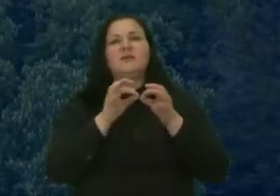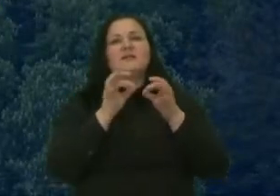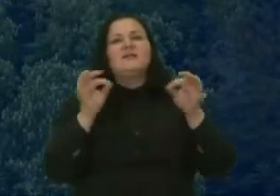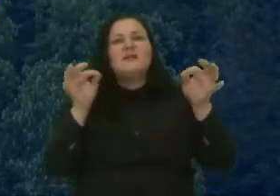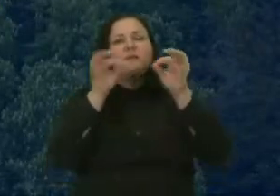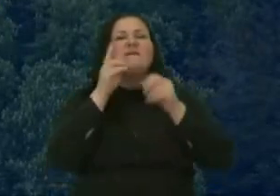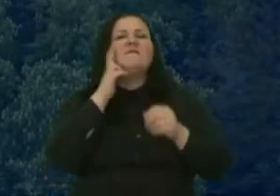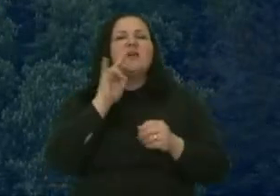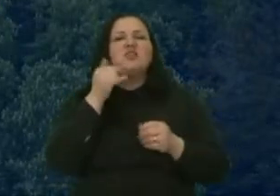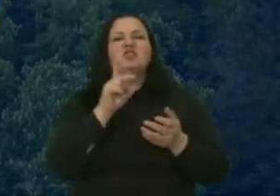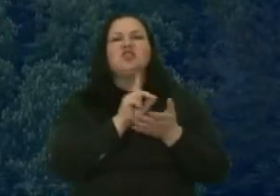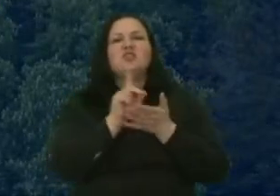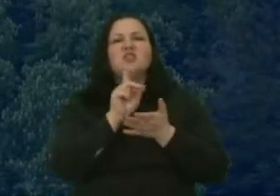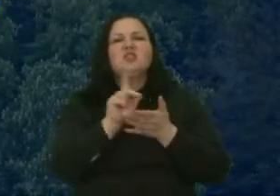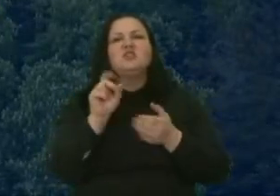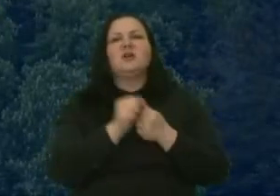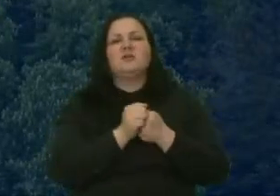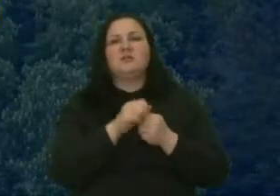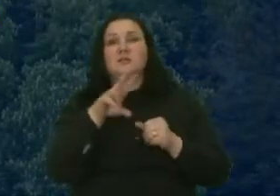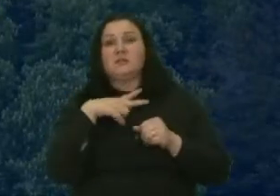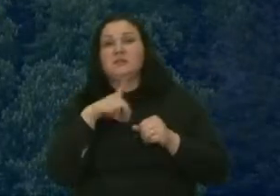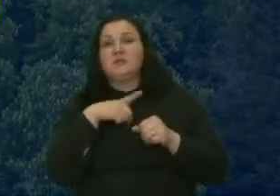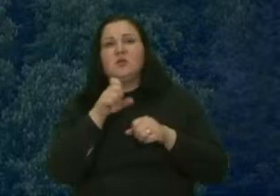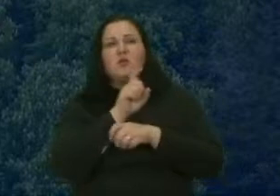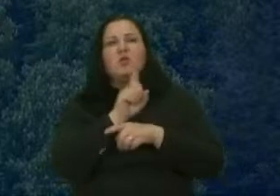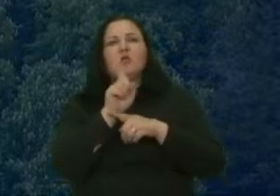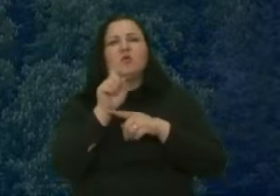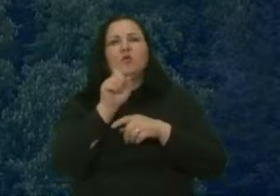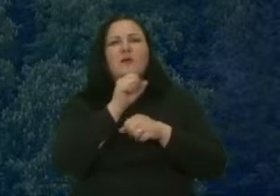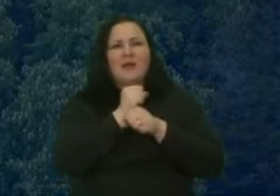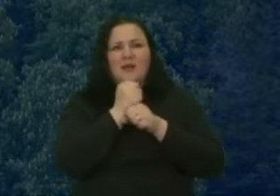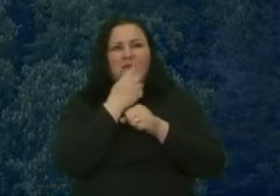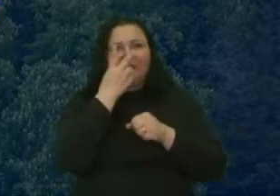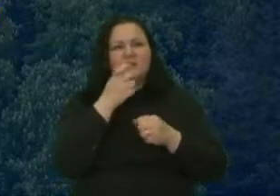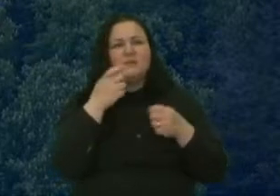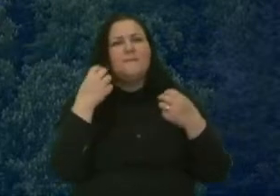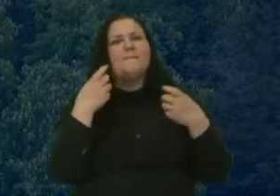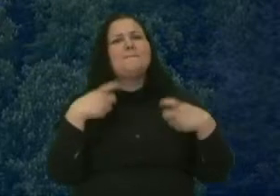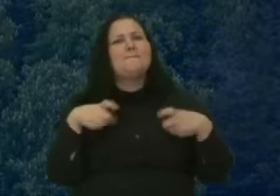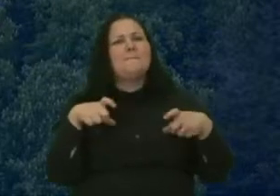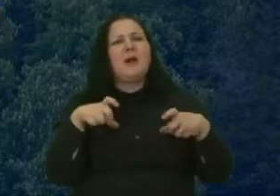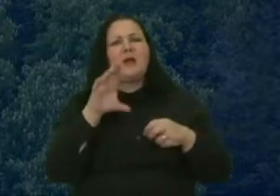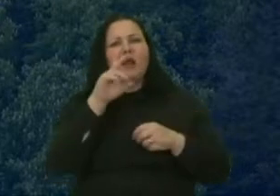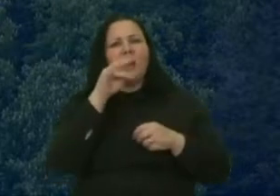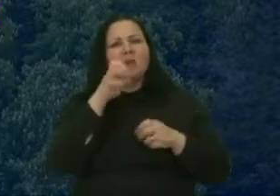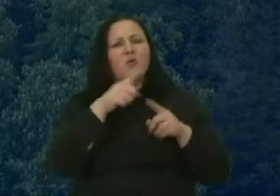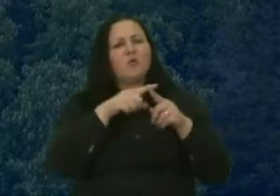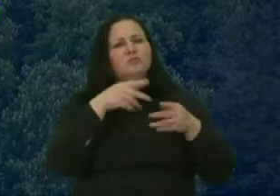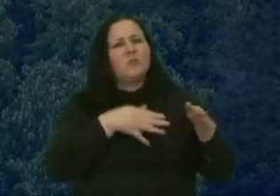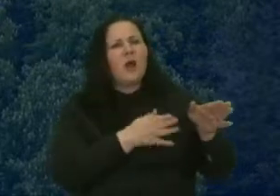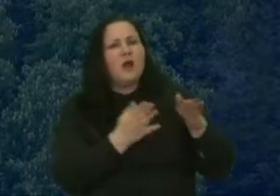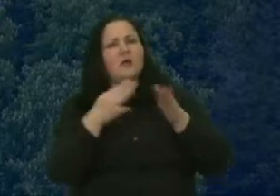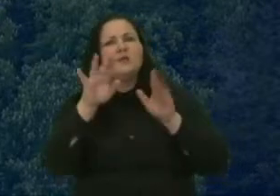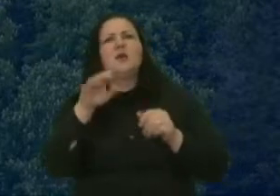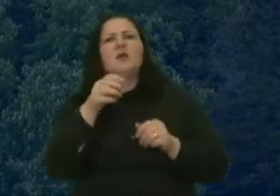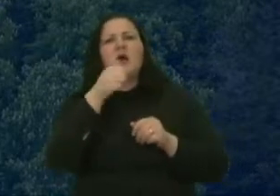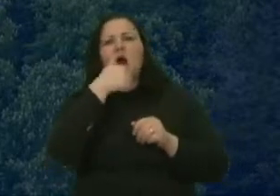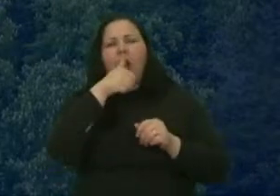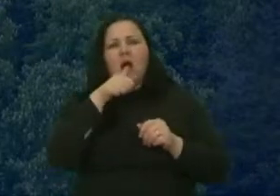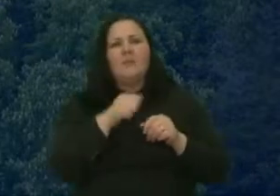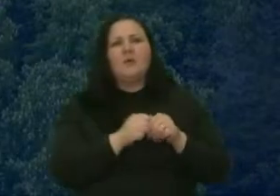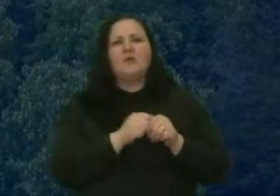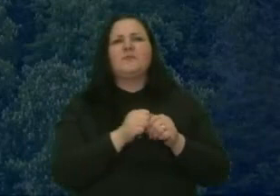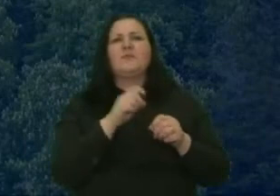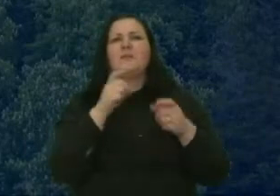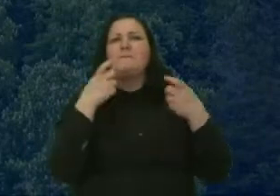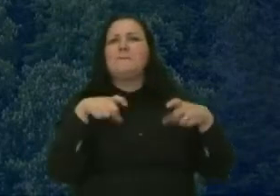verde și digitală sunt lucrările pe care le vedeți parcul Caragiale culoarul pe malul Someșului reabilitarea parcului